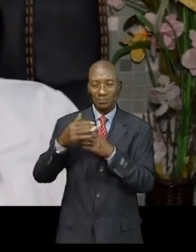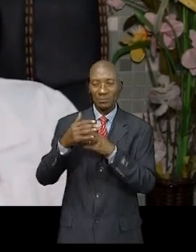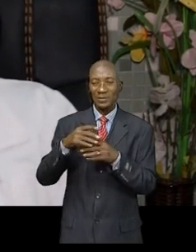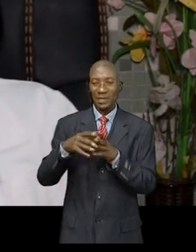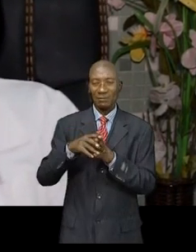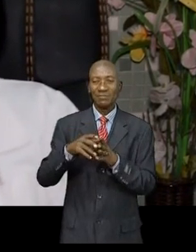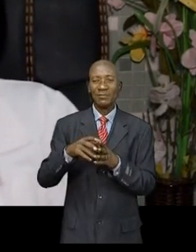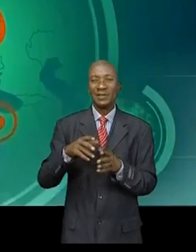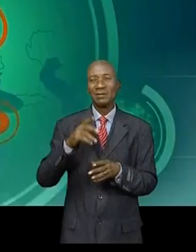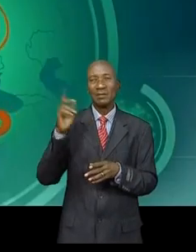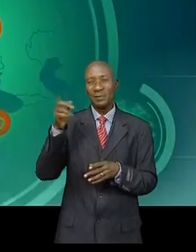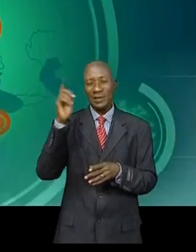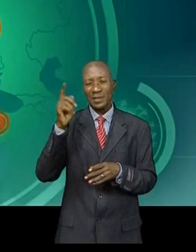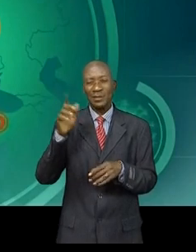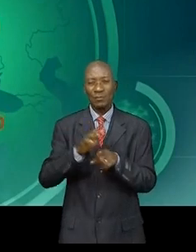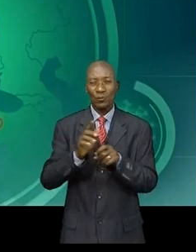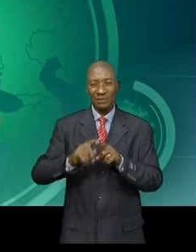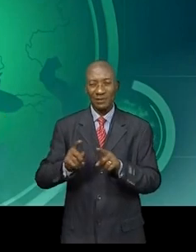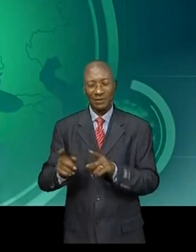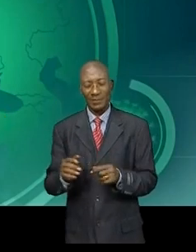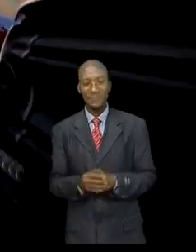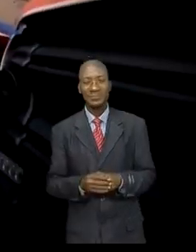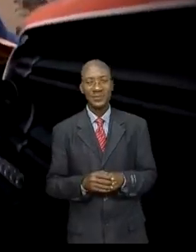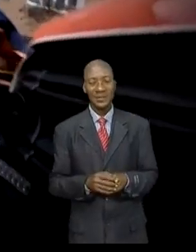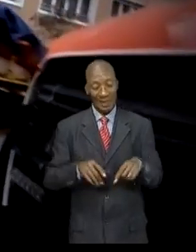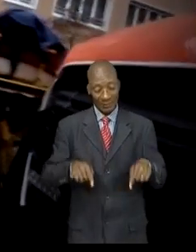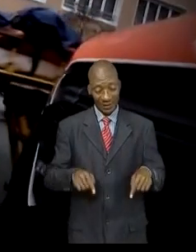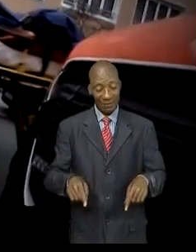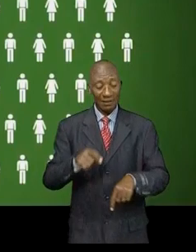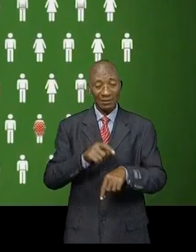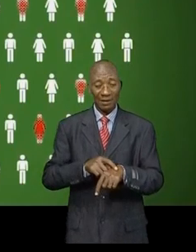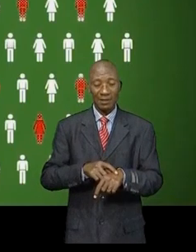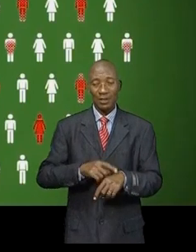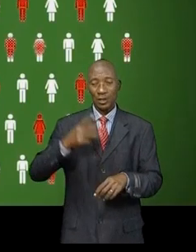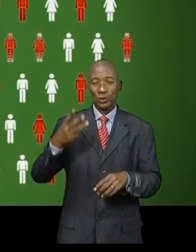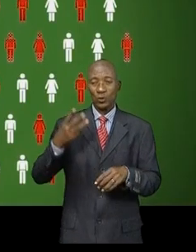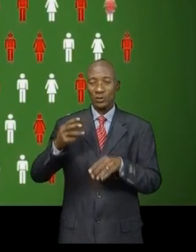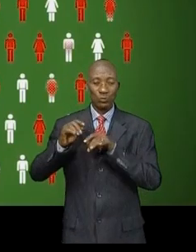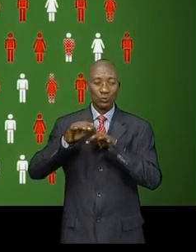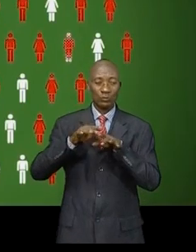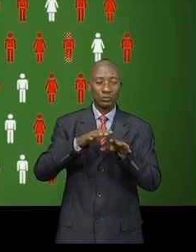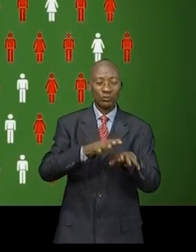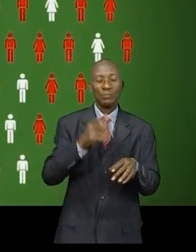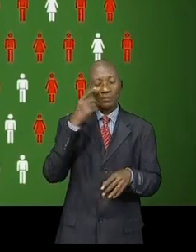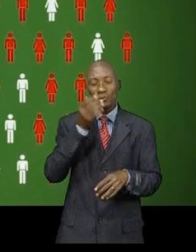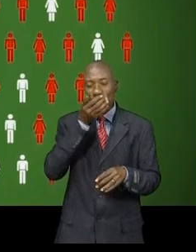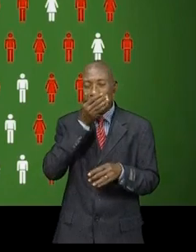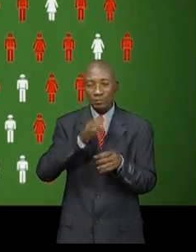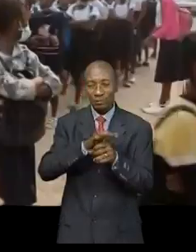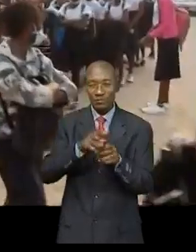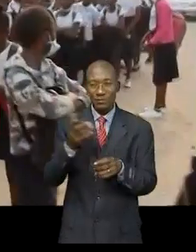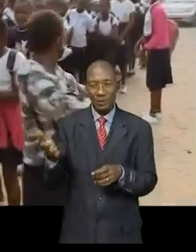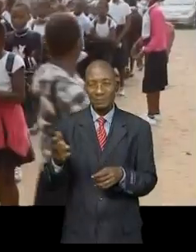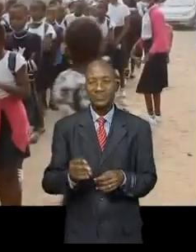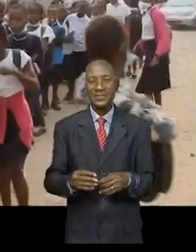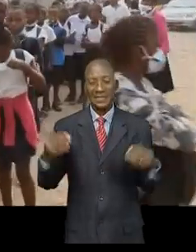où il y a beaucoup de fleurs. En cette période où la troisième vague de COVID-19 sévit, les autorités scolaires doivent